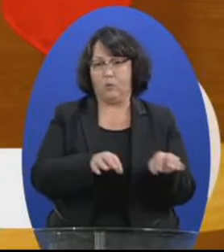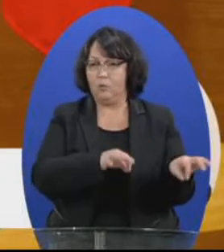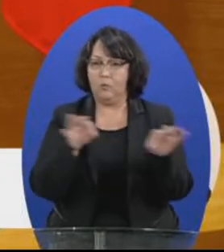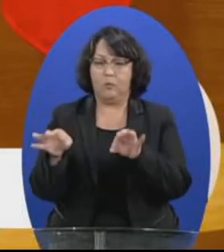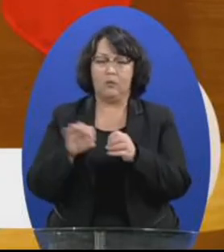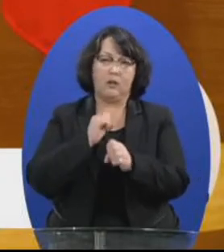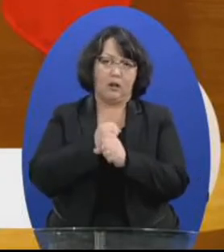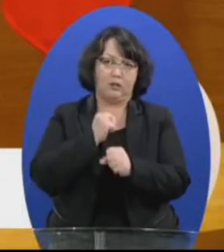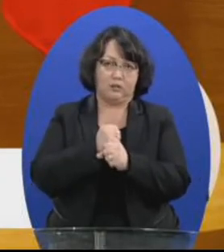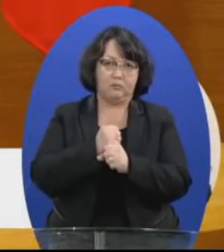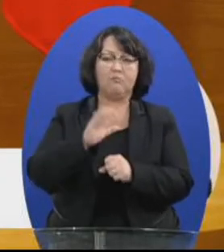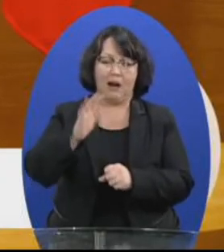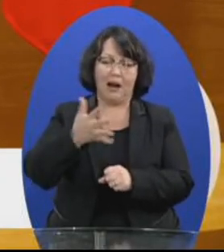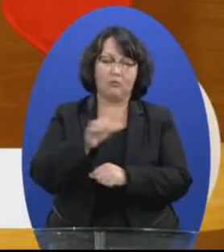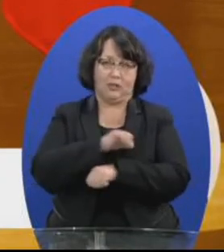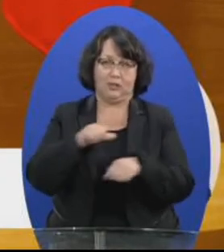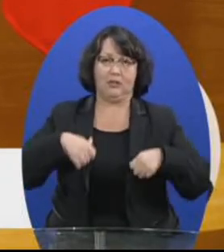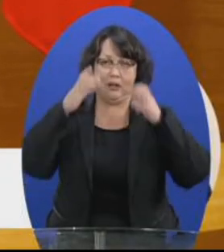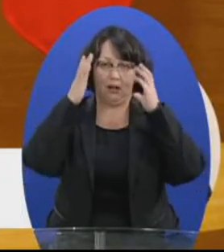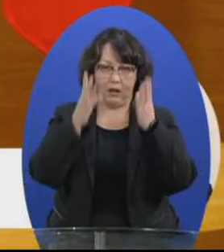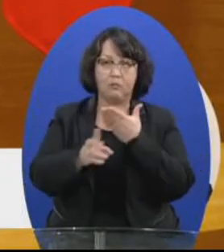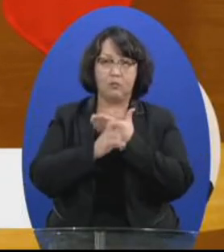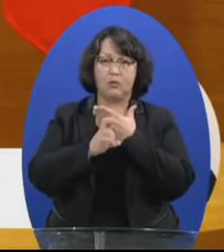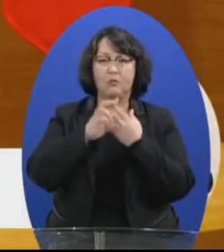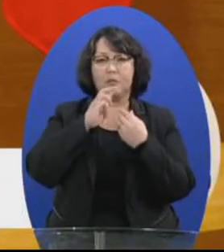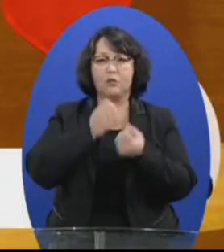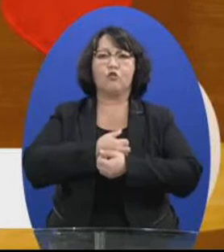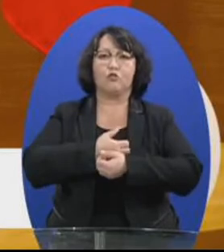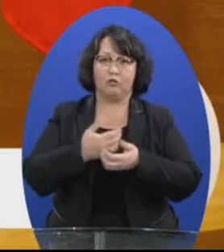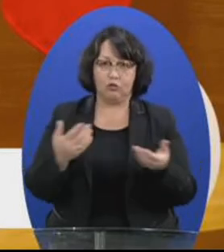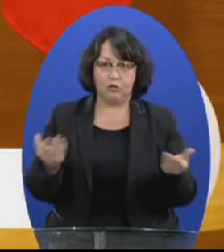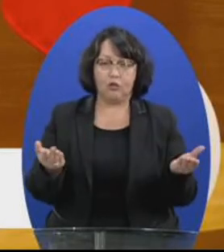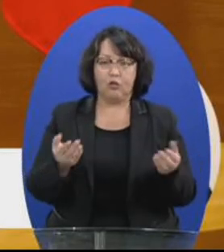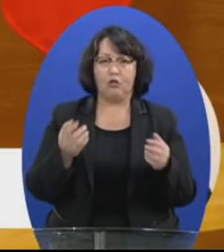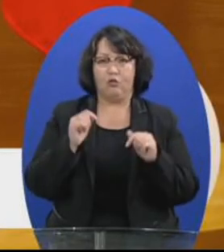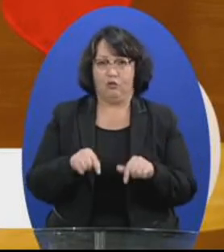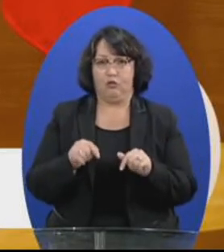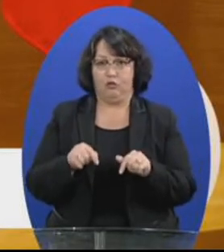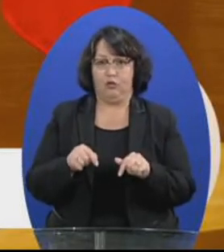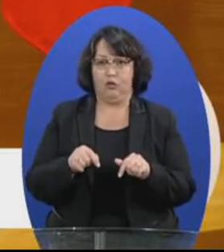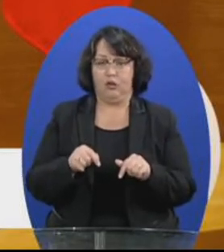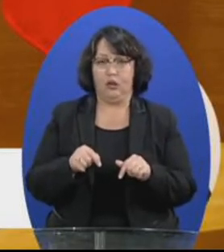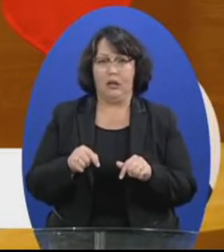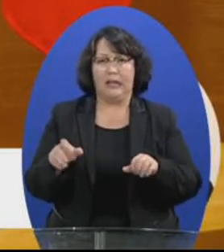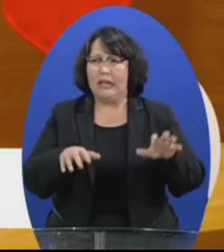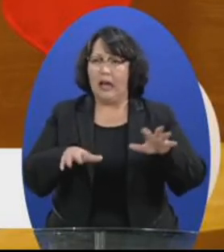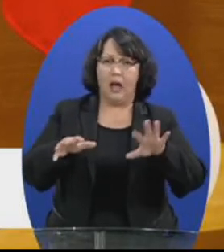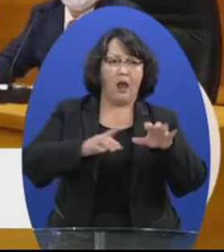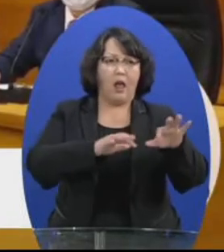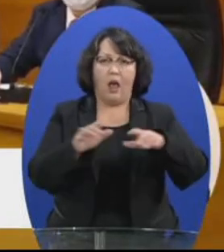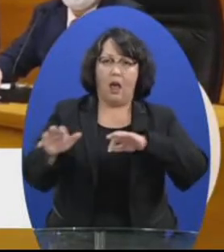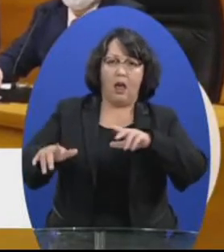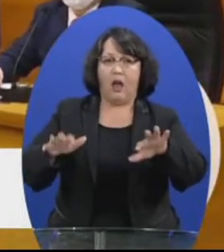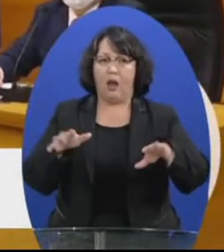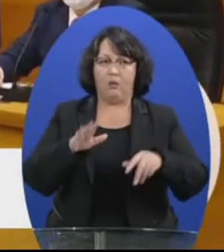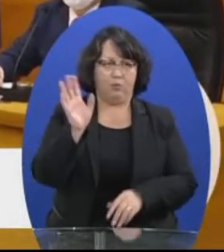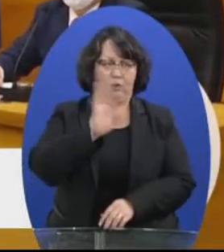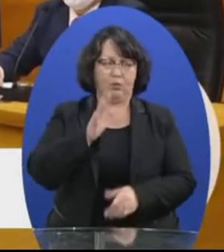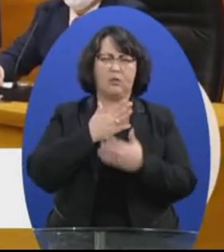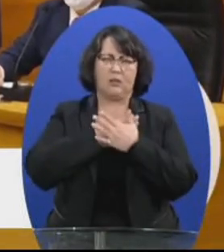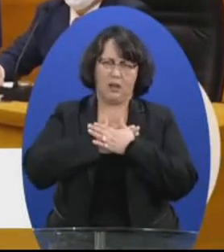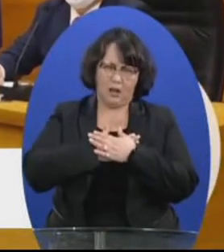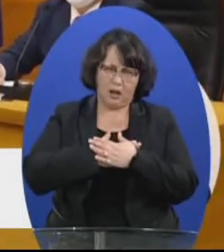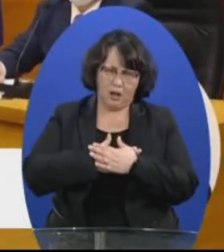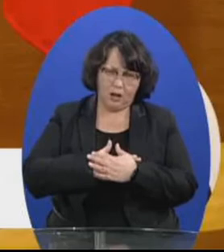нөхцөл байдал үүсхийг бас ард иргэдэд урдсан сануулъя. Гэхдээ манай ард иргэд одоо өвмөж болохгүй тайван